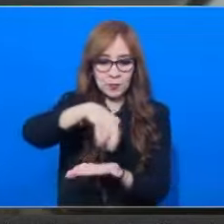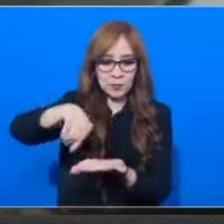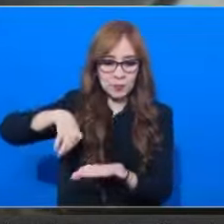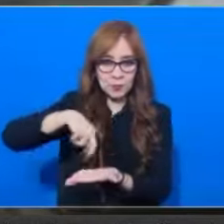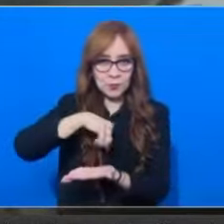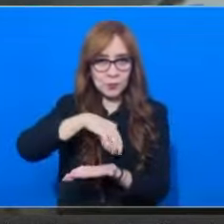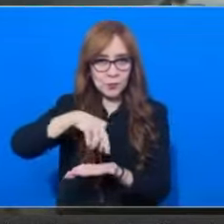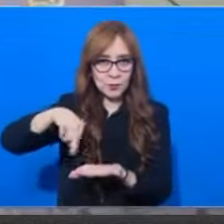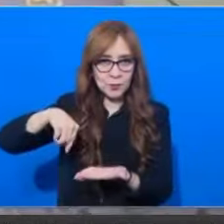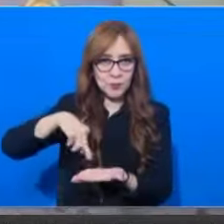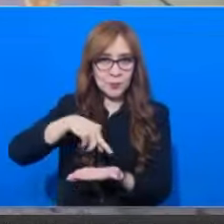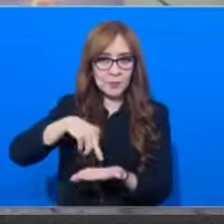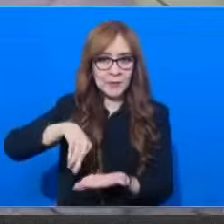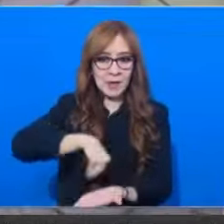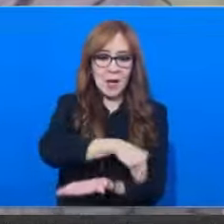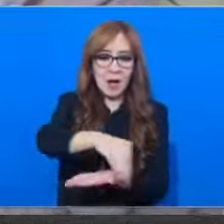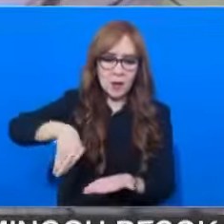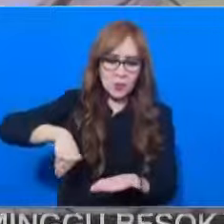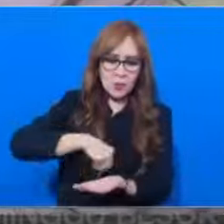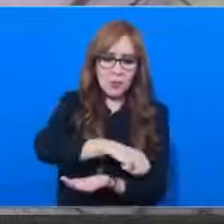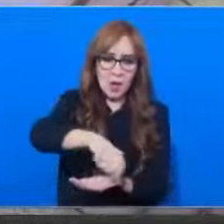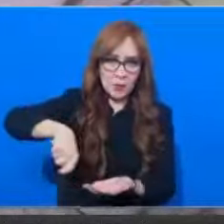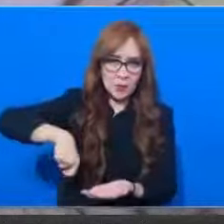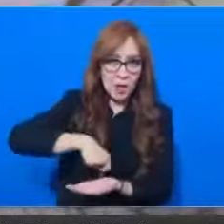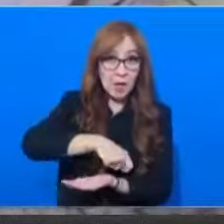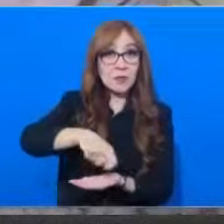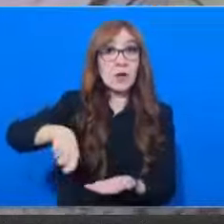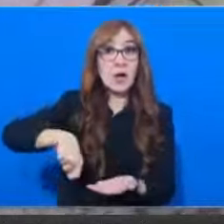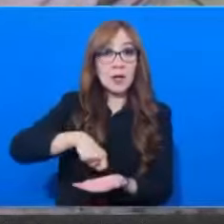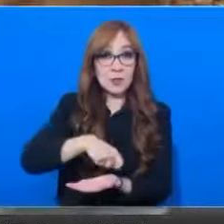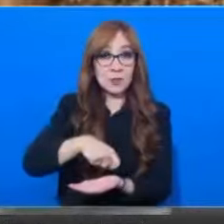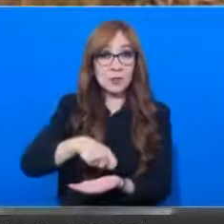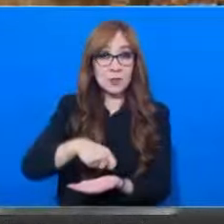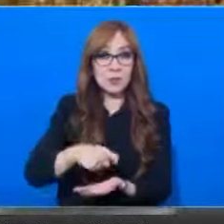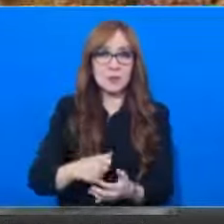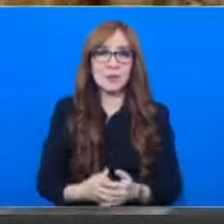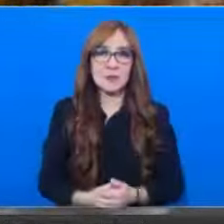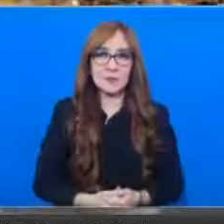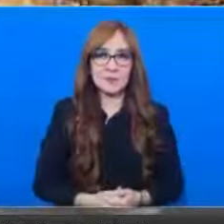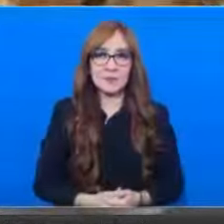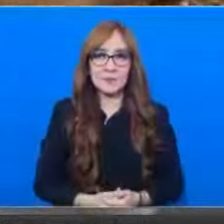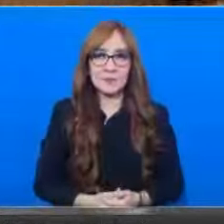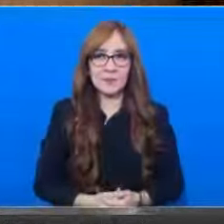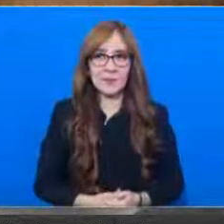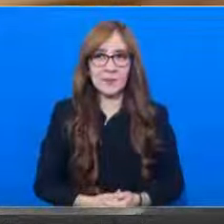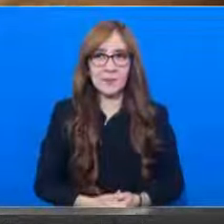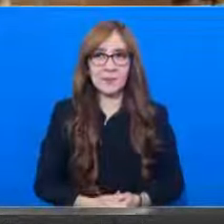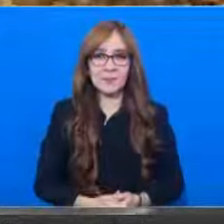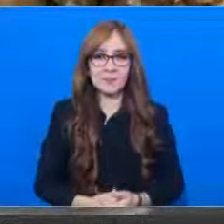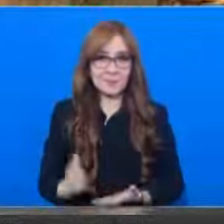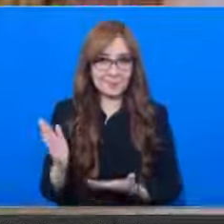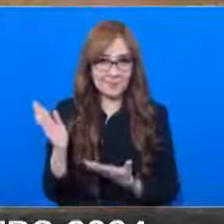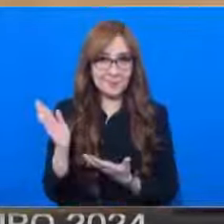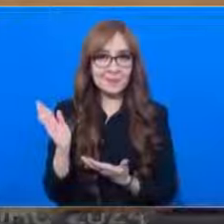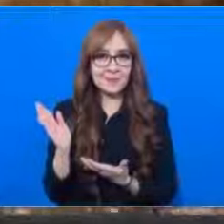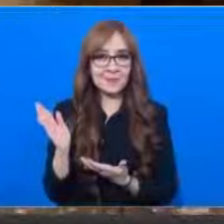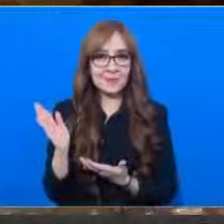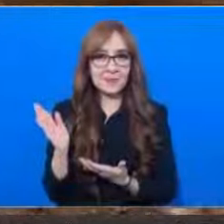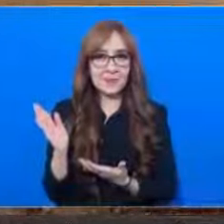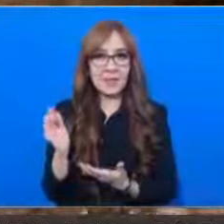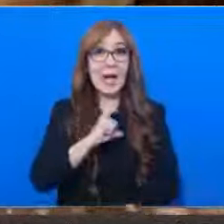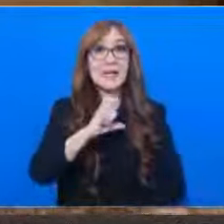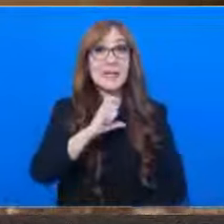Bumbu marinasi selanjutnya diaduk secara merata, lalu dicampurkan dengan potongan daging dan diaduk secara manual dengan tangan. Ada teknik